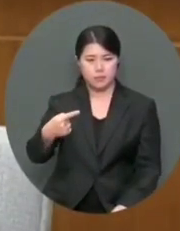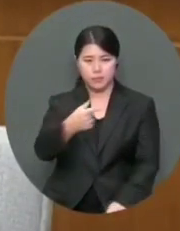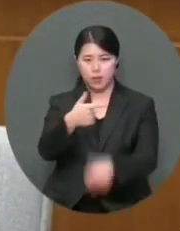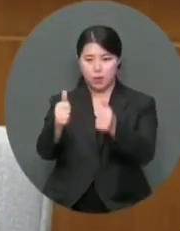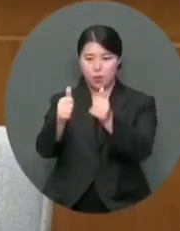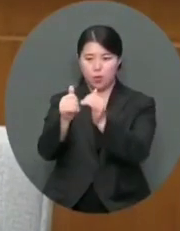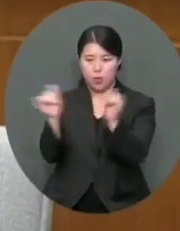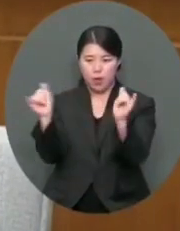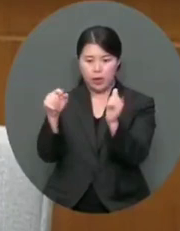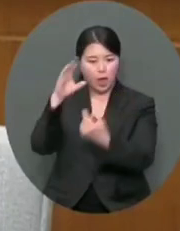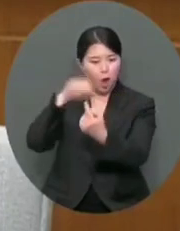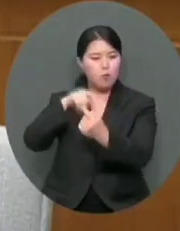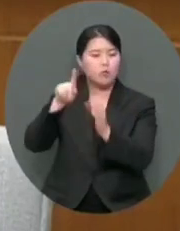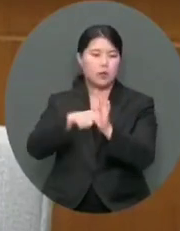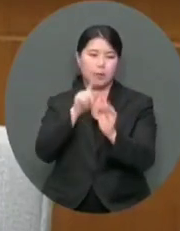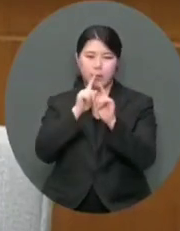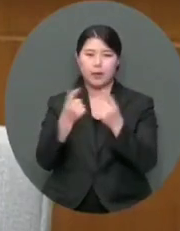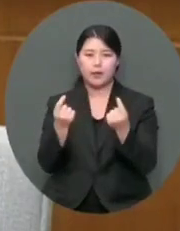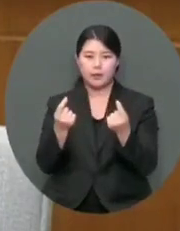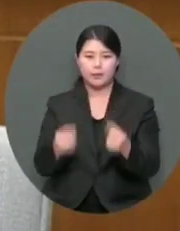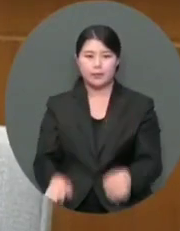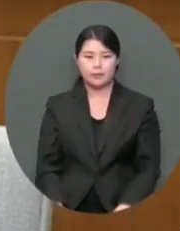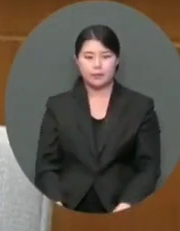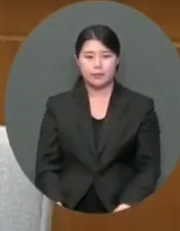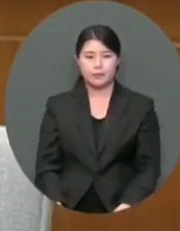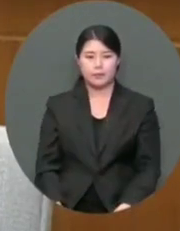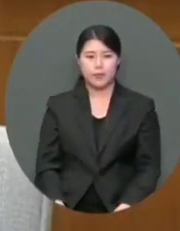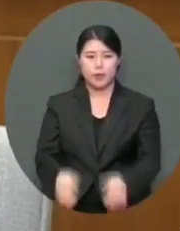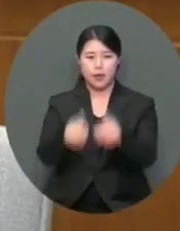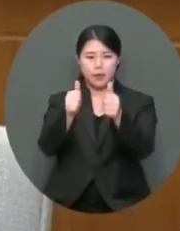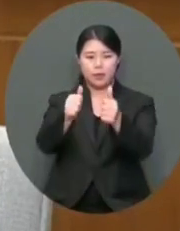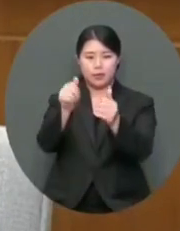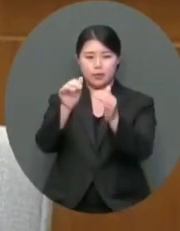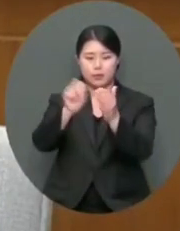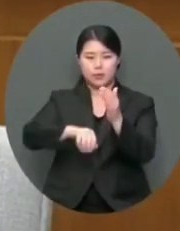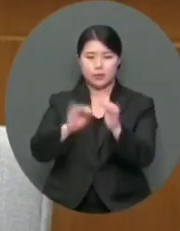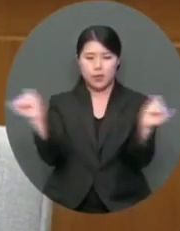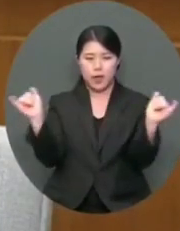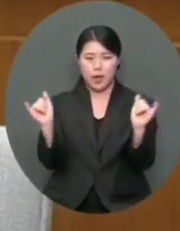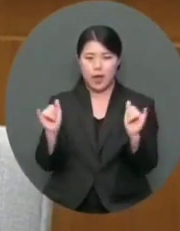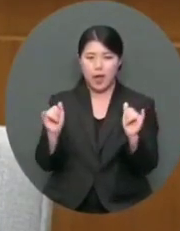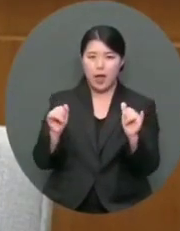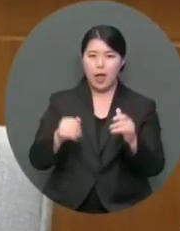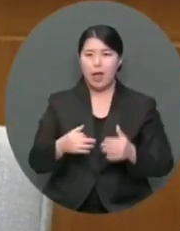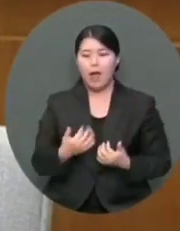말씀입니다. 원문은 판사가 홈 관중에 열광하고 싶을 때